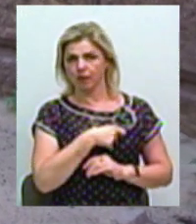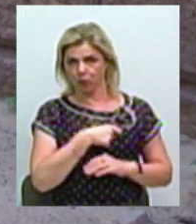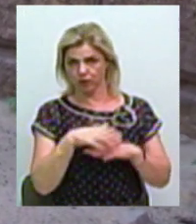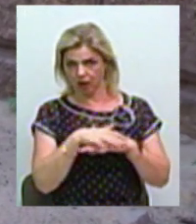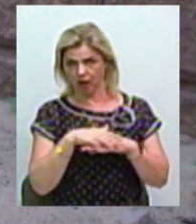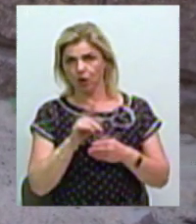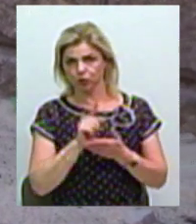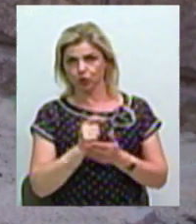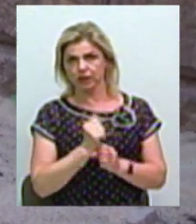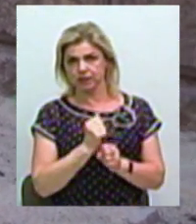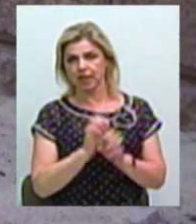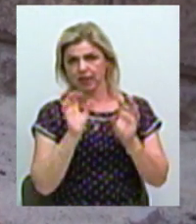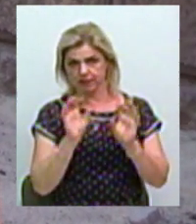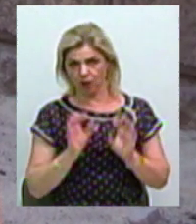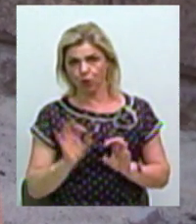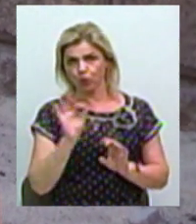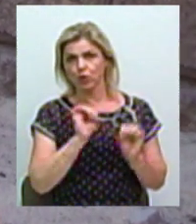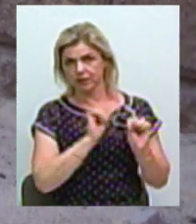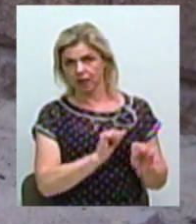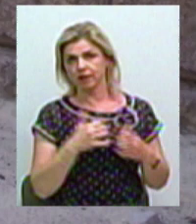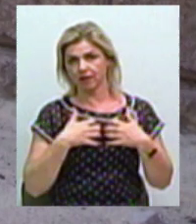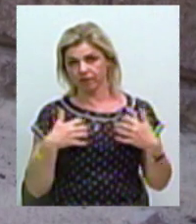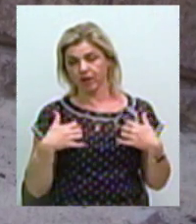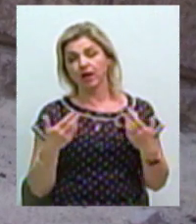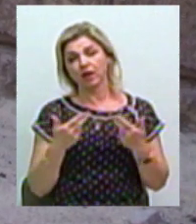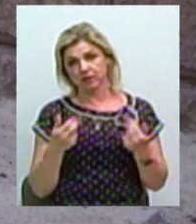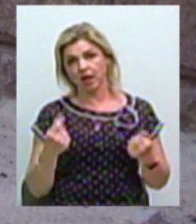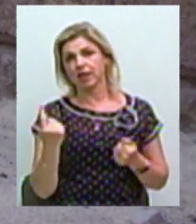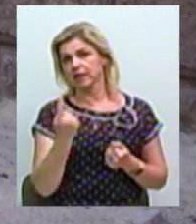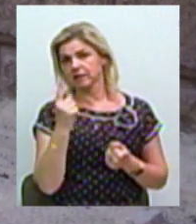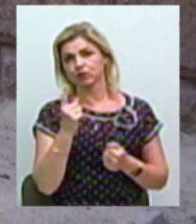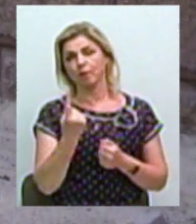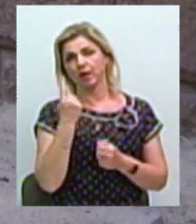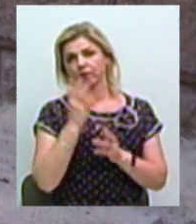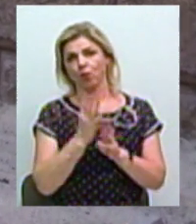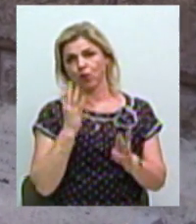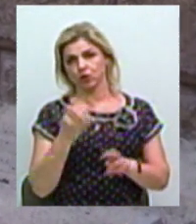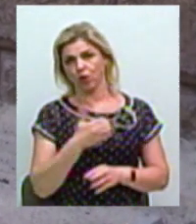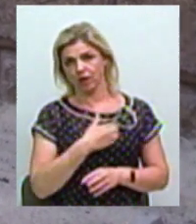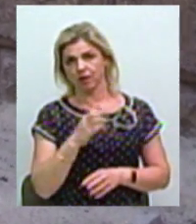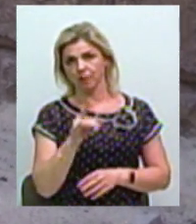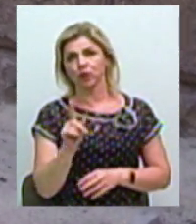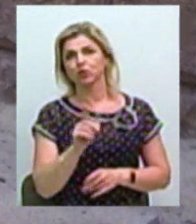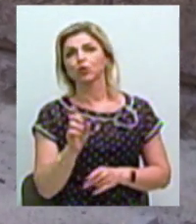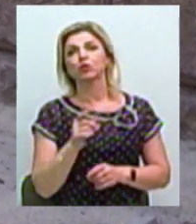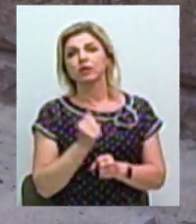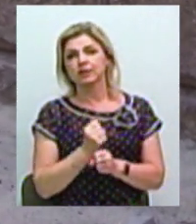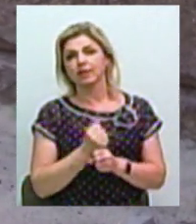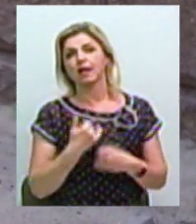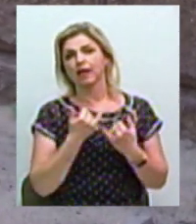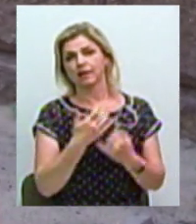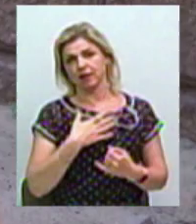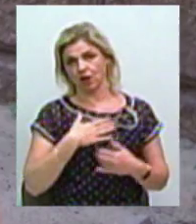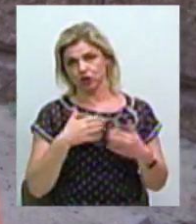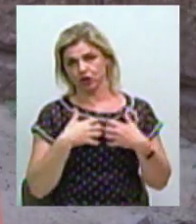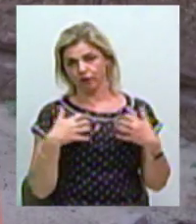щодо захисту тварин? Да, ви знаєте, от єдине, що я би в першу чергу хотіла, щоб щось зробили для наших животних,